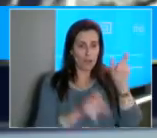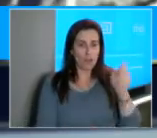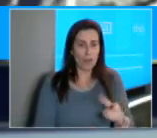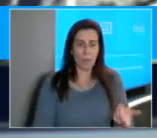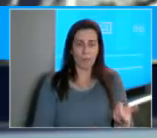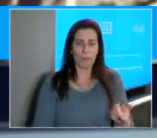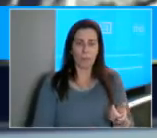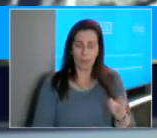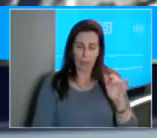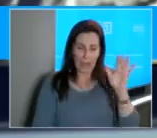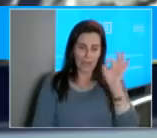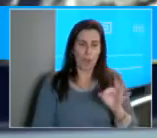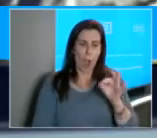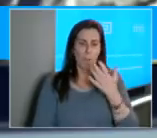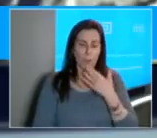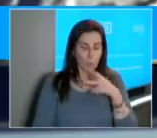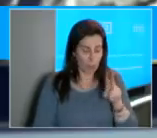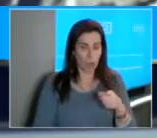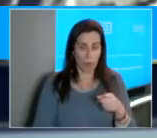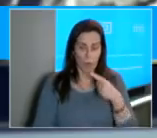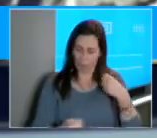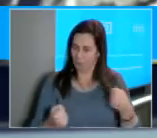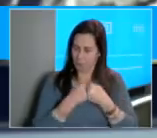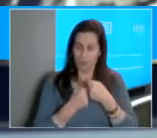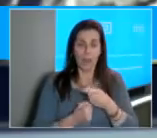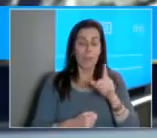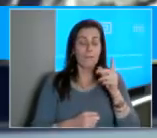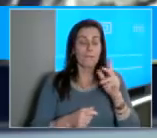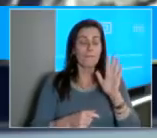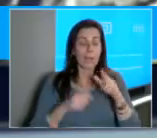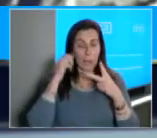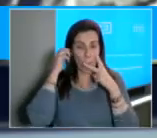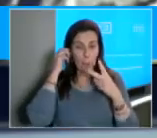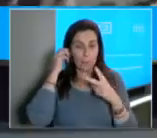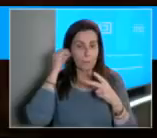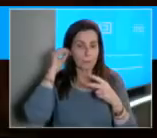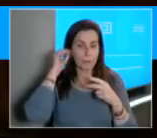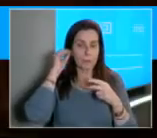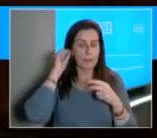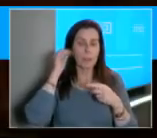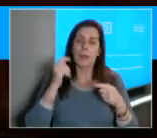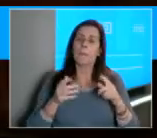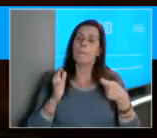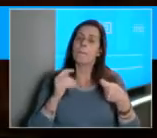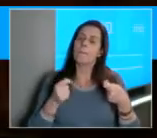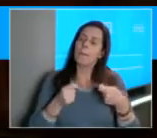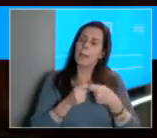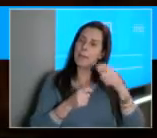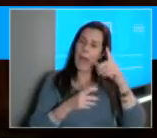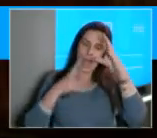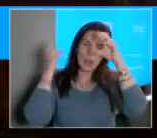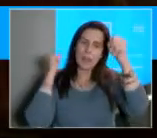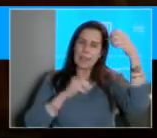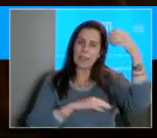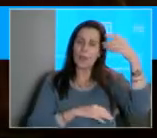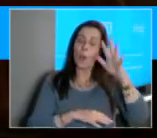לצאת ולפגע, כמובן יש פה איזשהו אור ירוק, ומצד שלישי, מסתכלים על הזירה הדיפלומטית, אולי יש פה איזשהו מסר, וזה בא